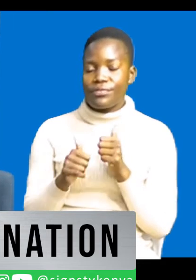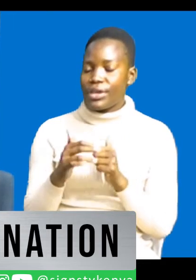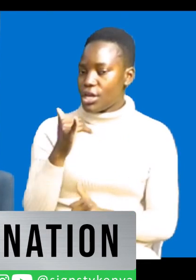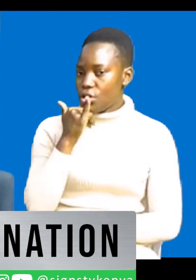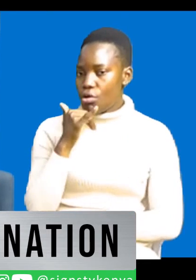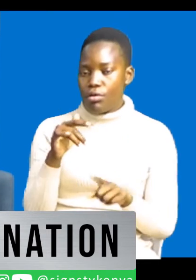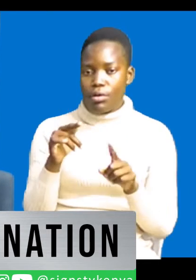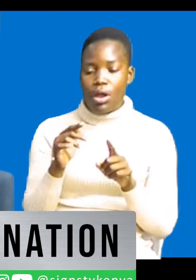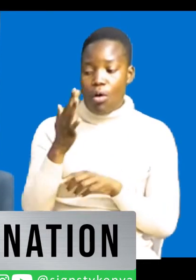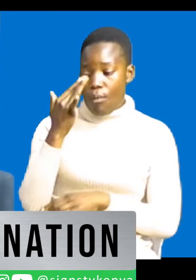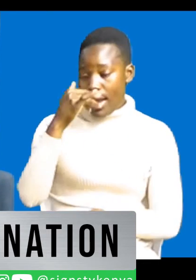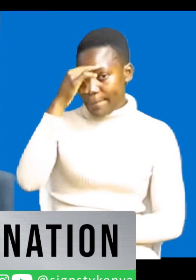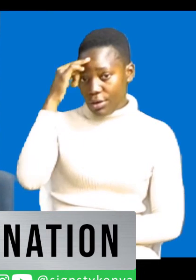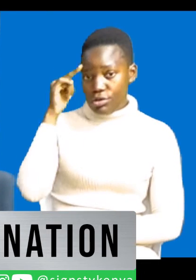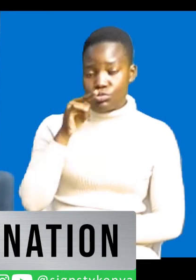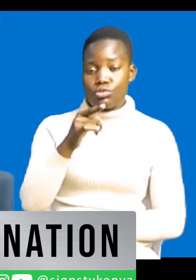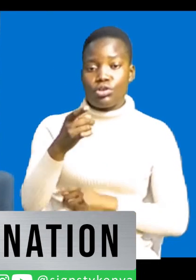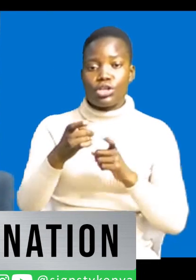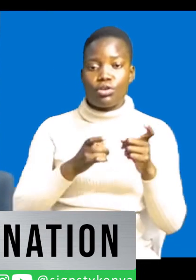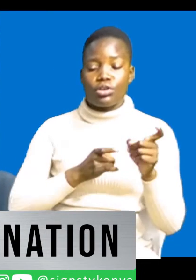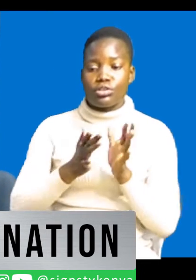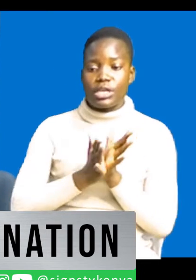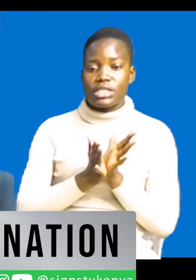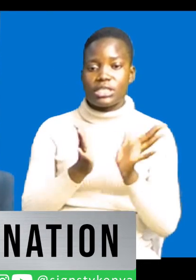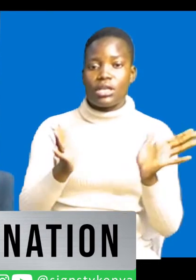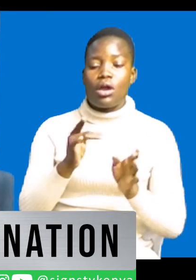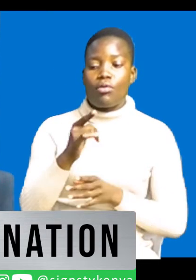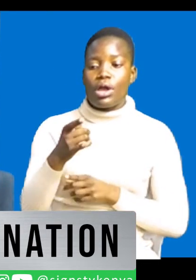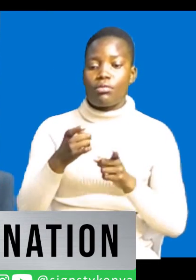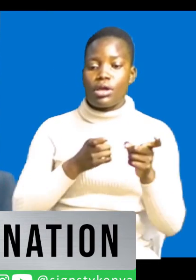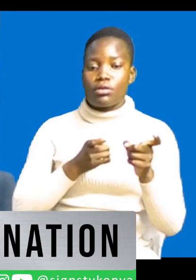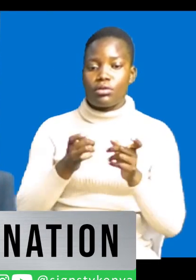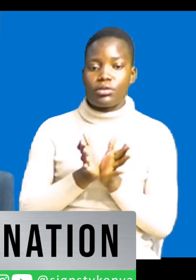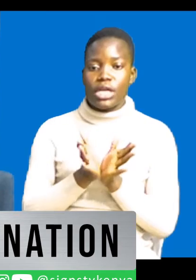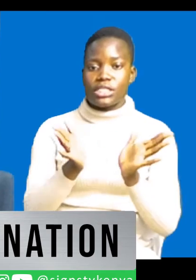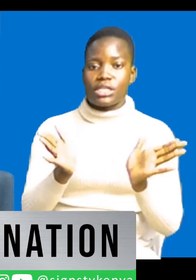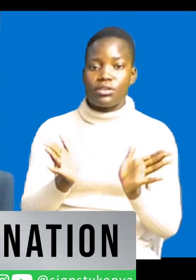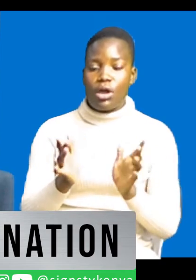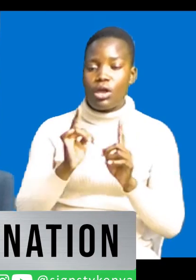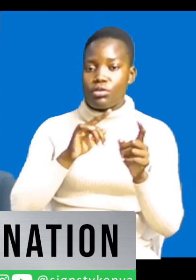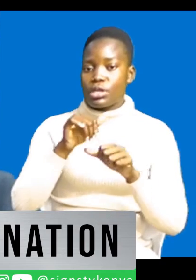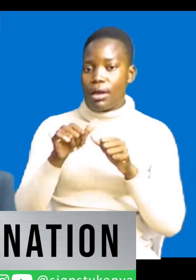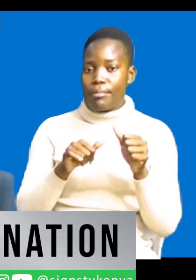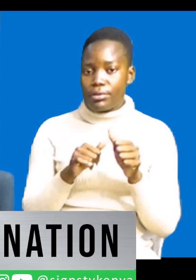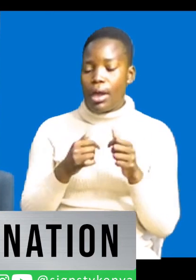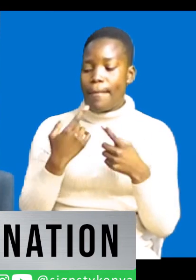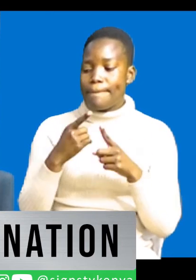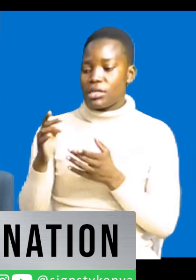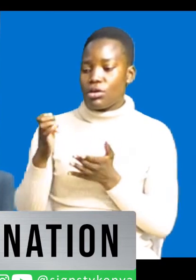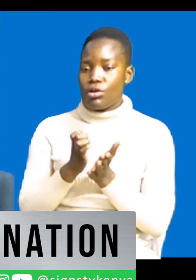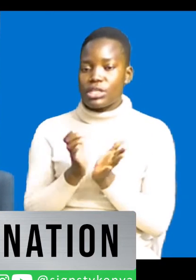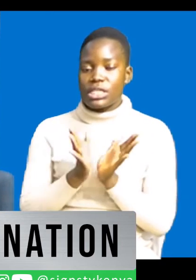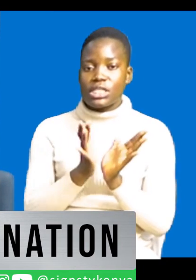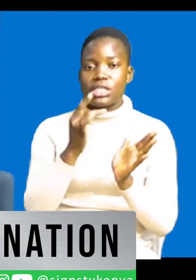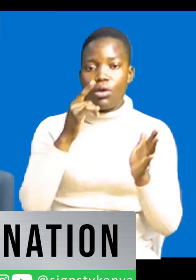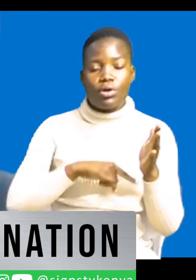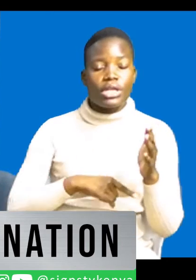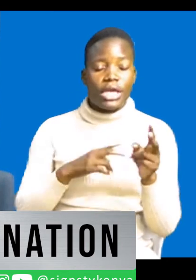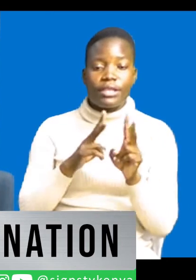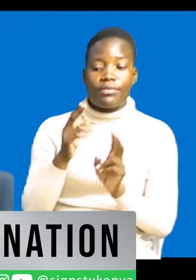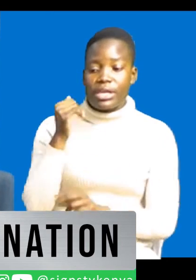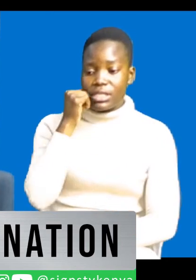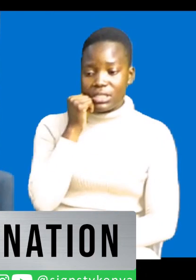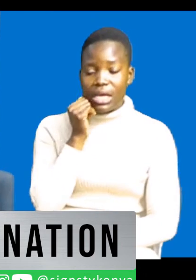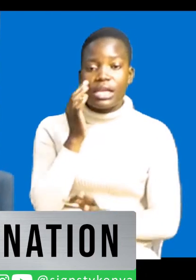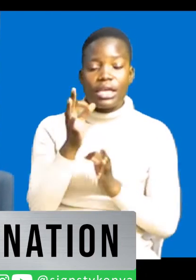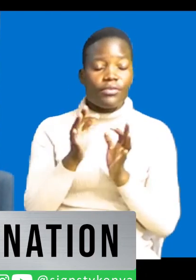painful kwa sababu ule ni controller general, ule alikuwa ni controller general ndiye alitoa mambo ya pesa, lakini auditor general ndiye alisema hivyo. It's very sad if you